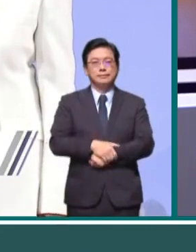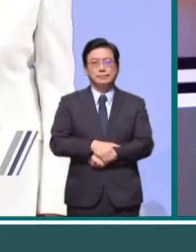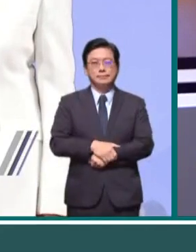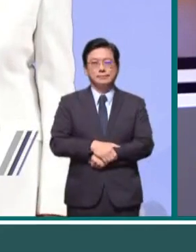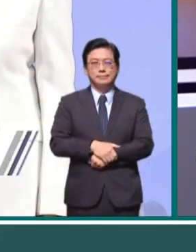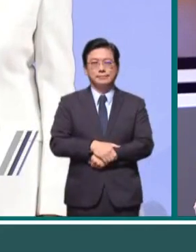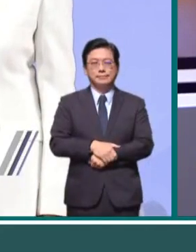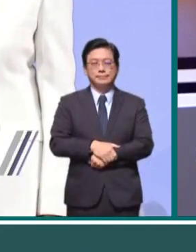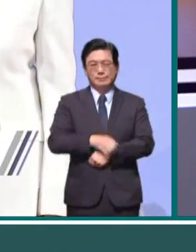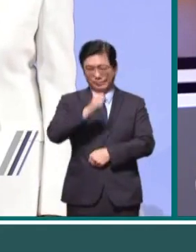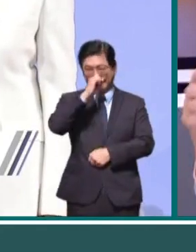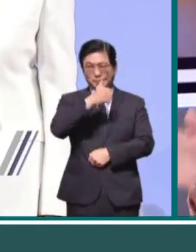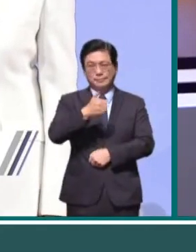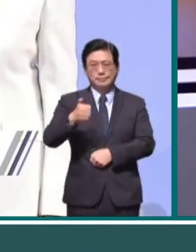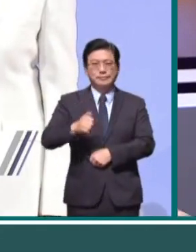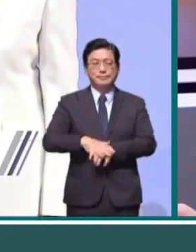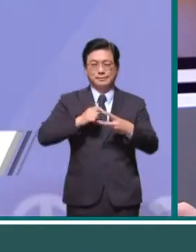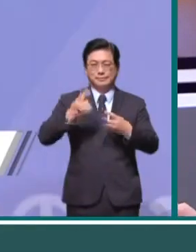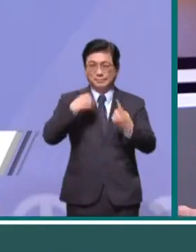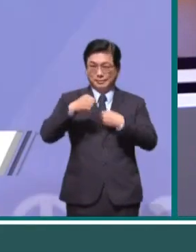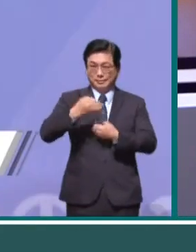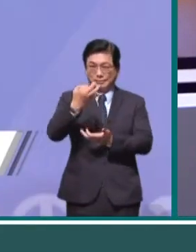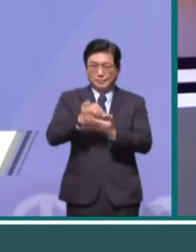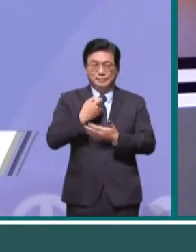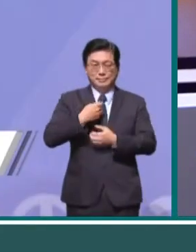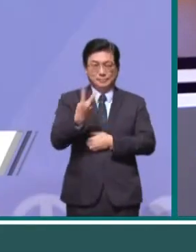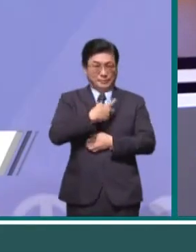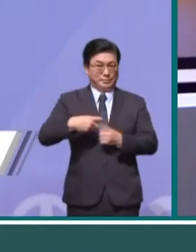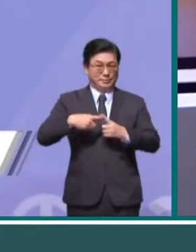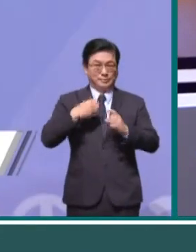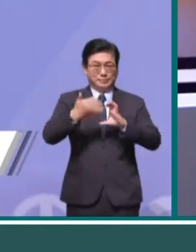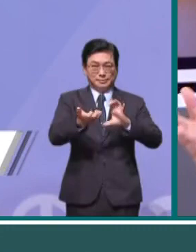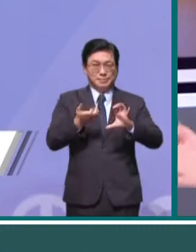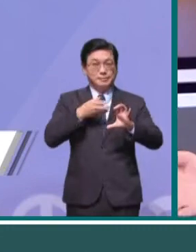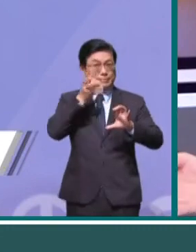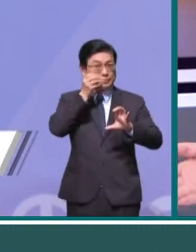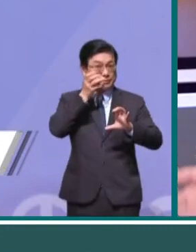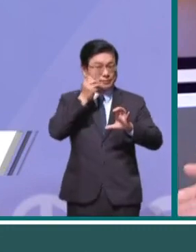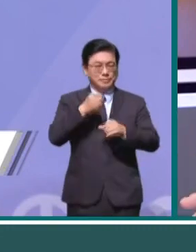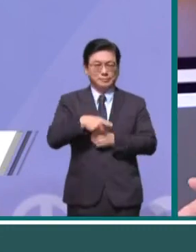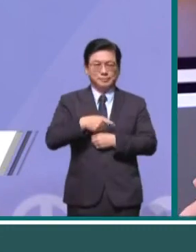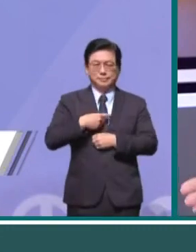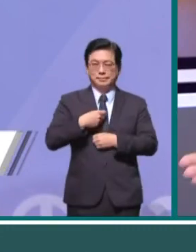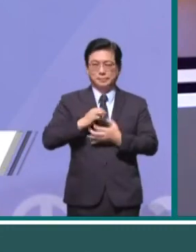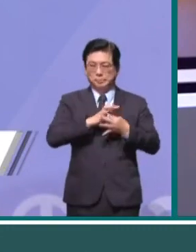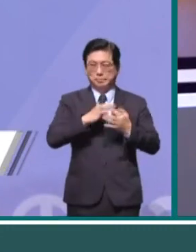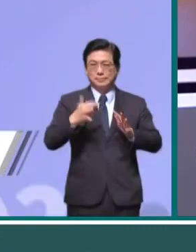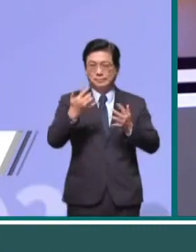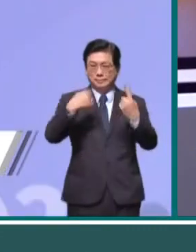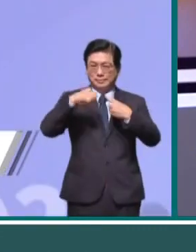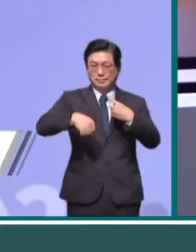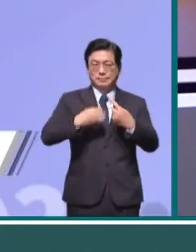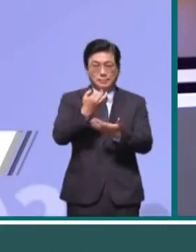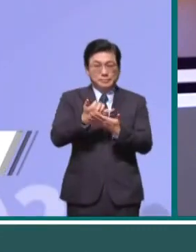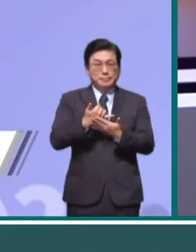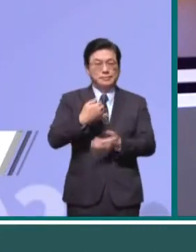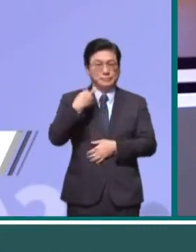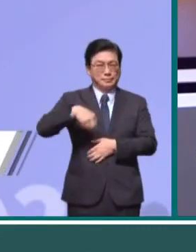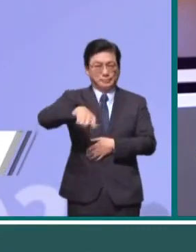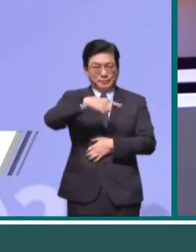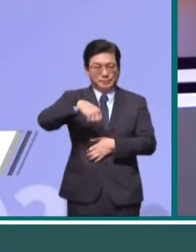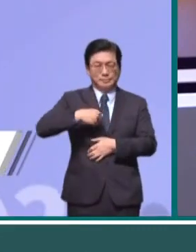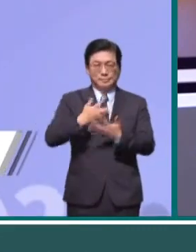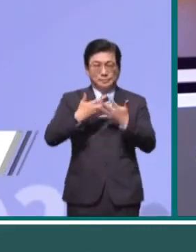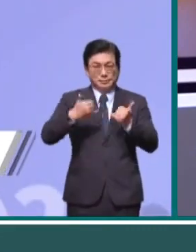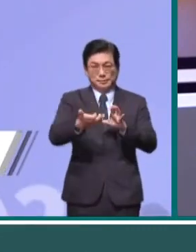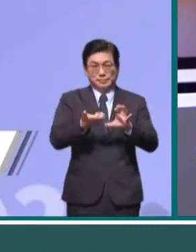于台北市政的部分努力的去回答之外，其他蒋万安爹后边掏钱全部都是口